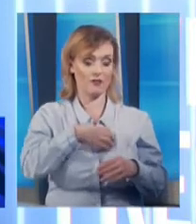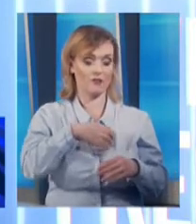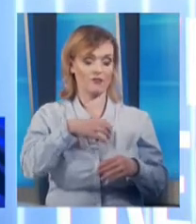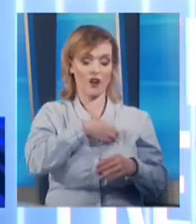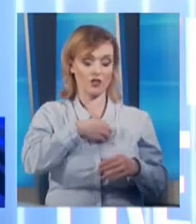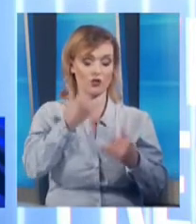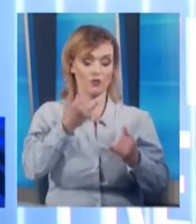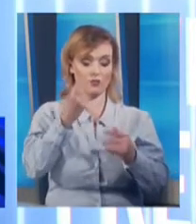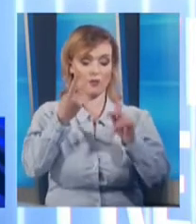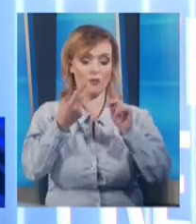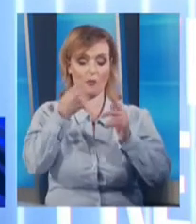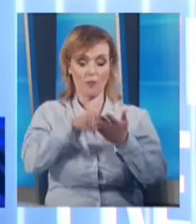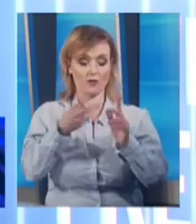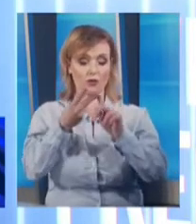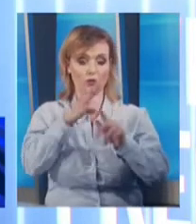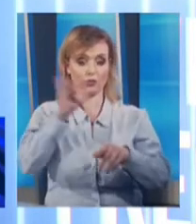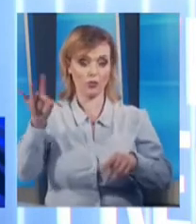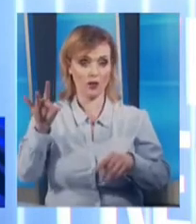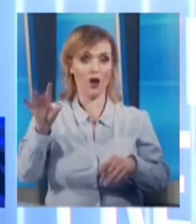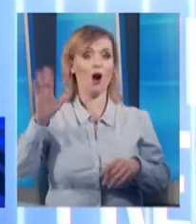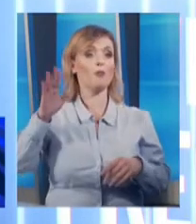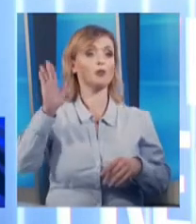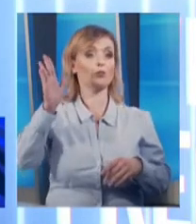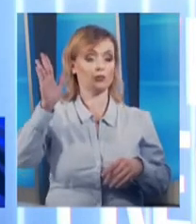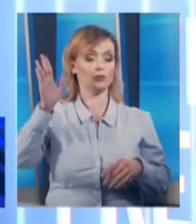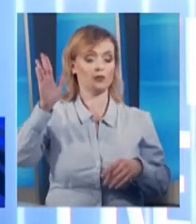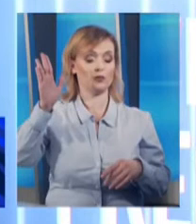Dodon și mai apoi cine va fi președintele